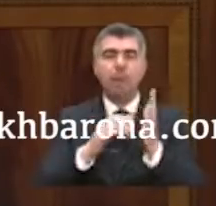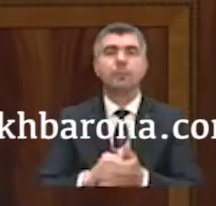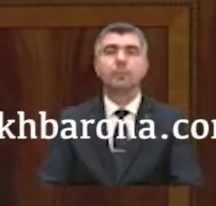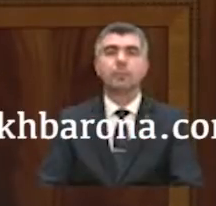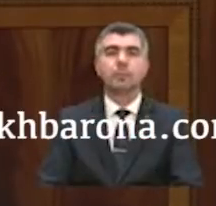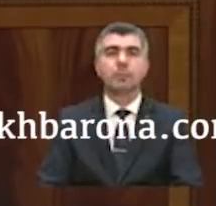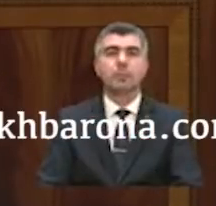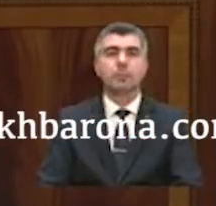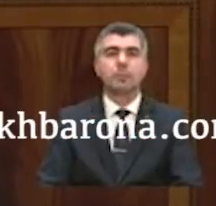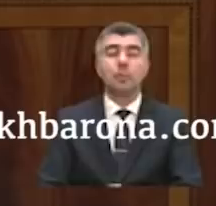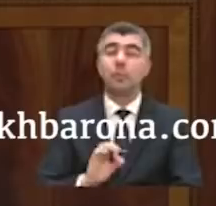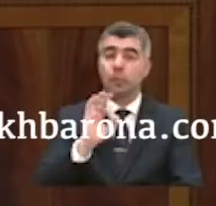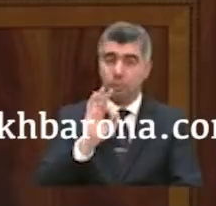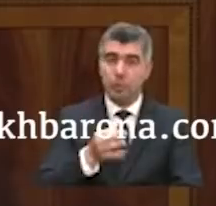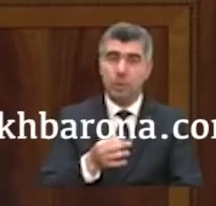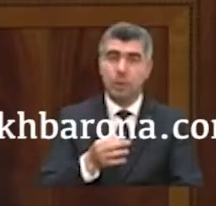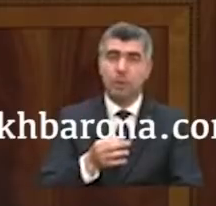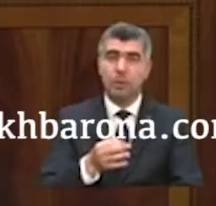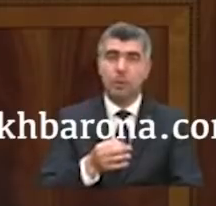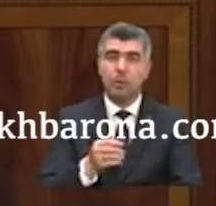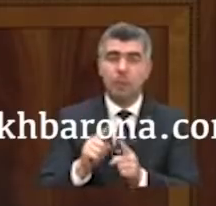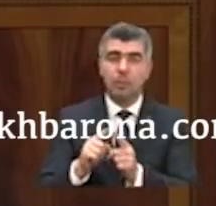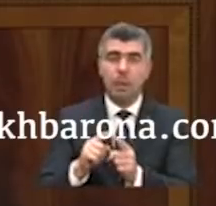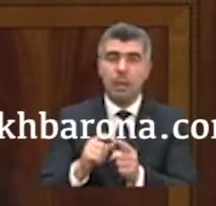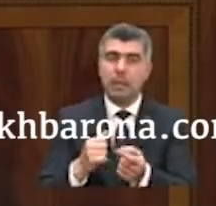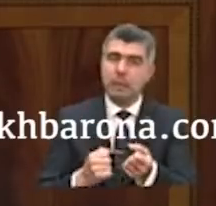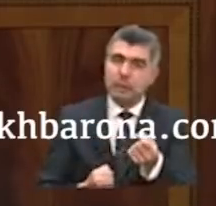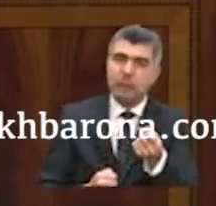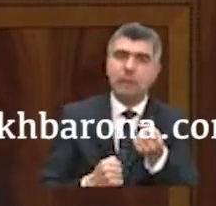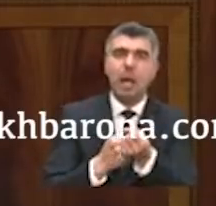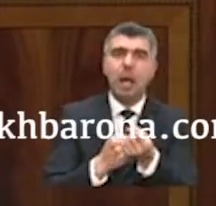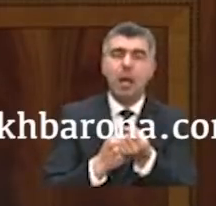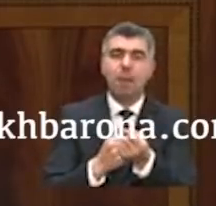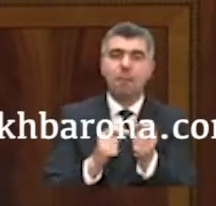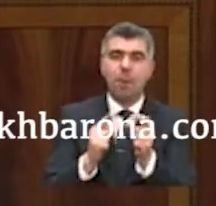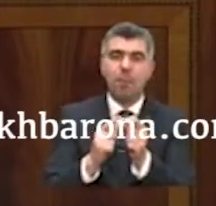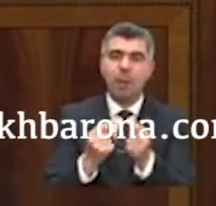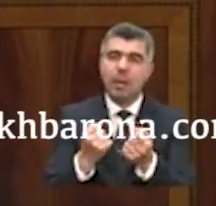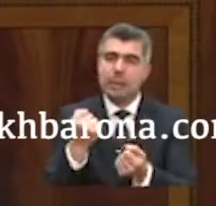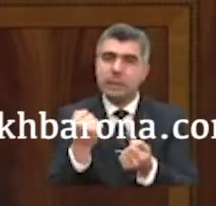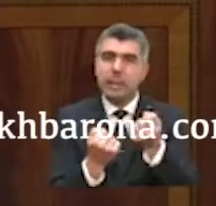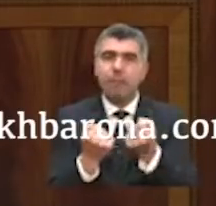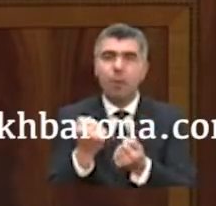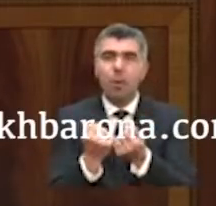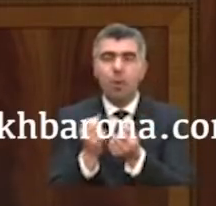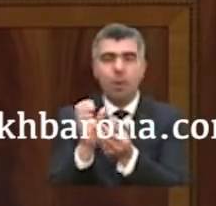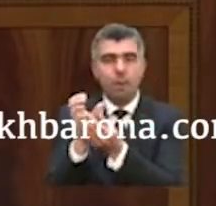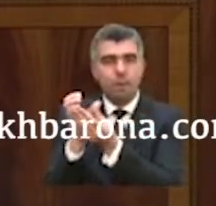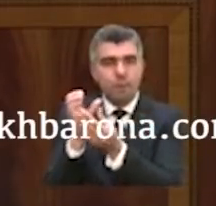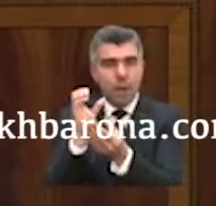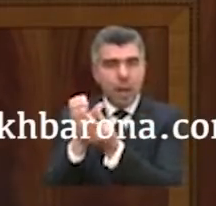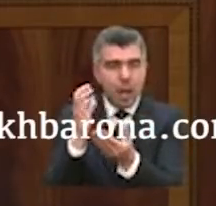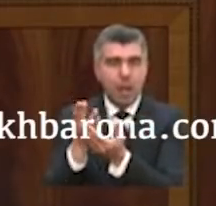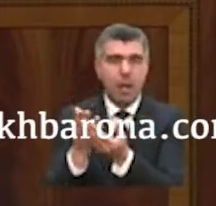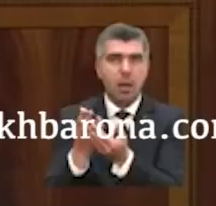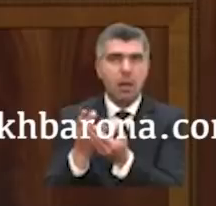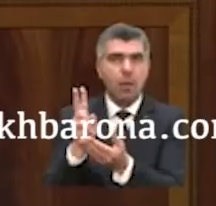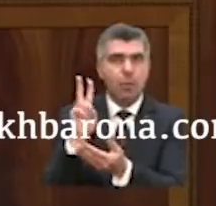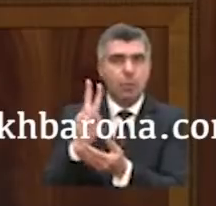ولكن مستعدين باش ندعموا النقل ديال هذه البضائع باش ما تزادش، داكشي علاش كنعطيو